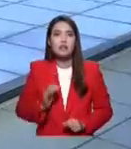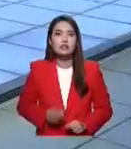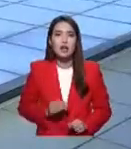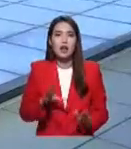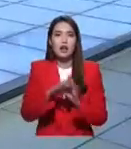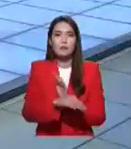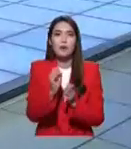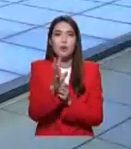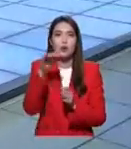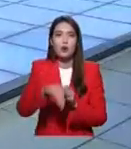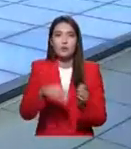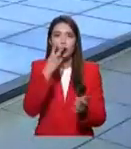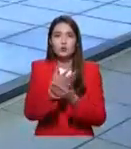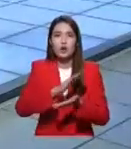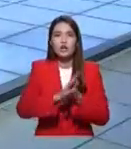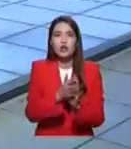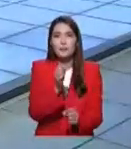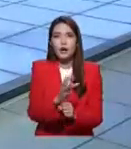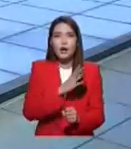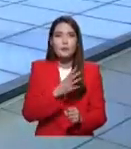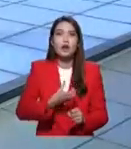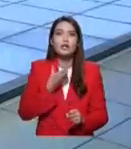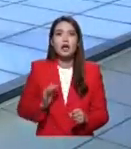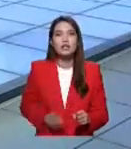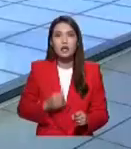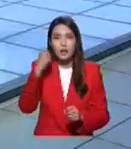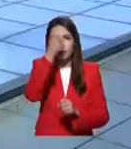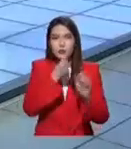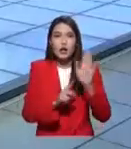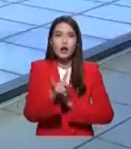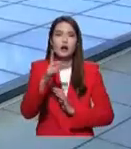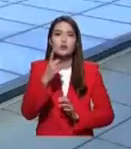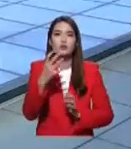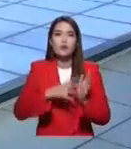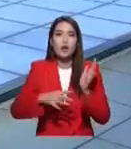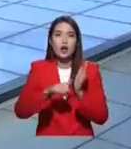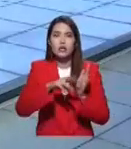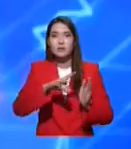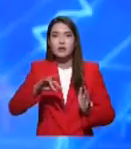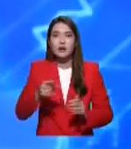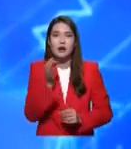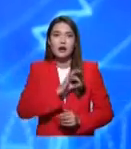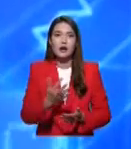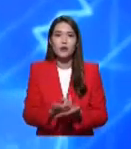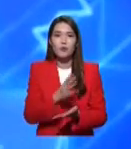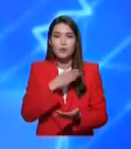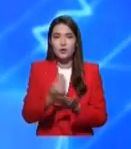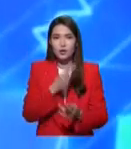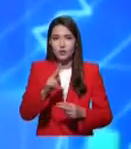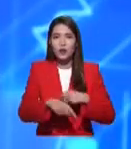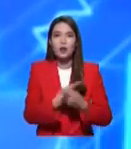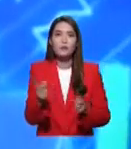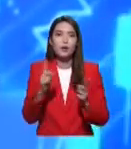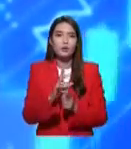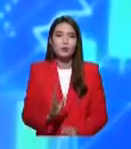арасында 14 мыңға жуық шарт жасасқан. Сақтандыру компаниялары жыл басынан бері 196 миллиард теңге пайда тапқан. Мендегі бар ақпарат осы,